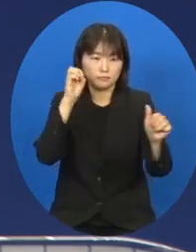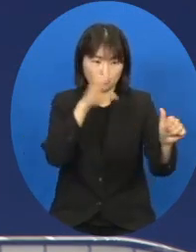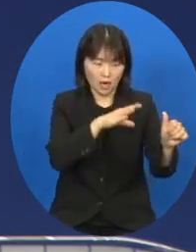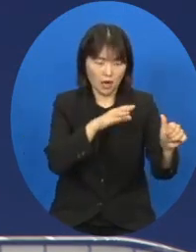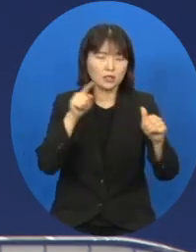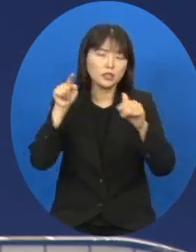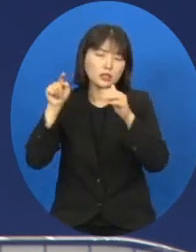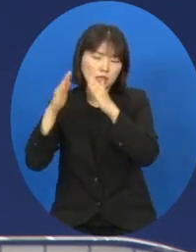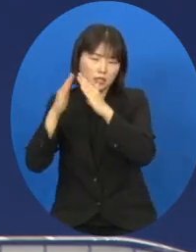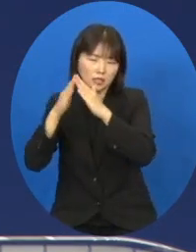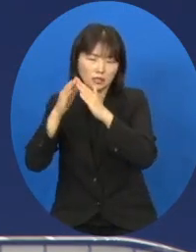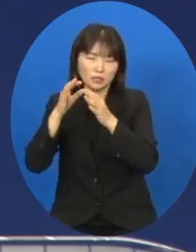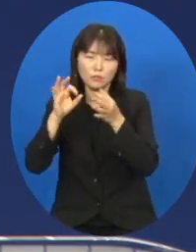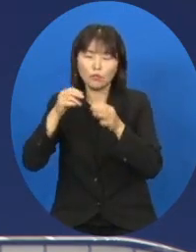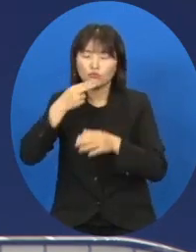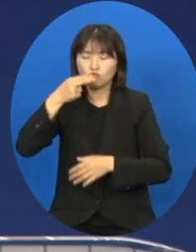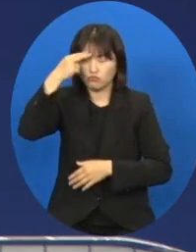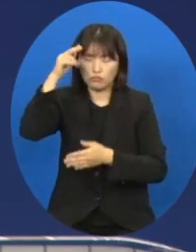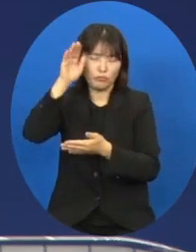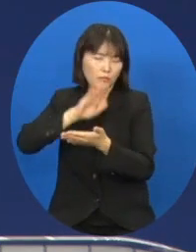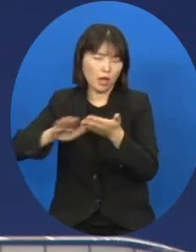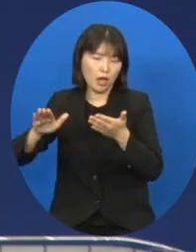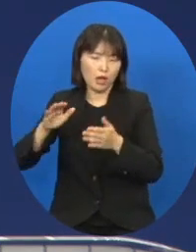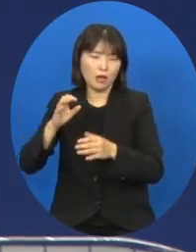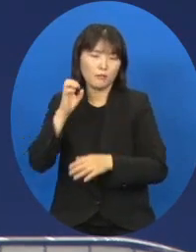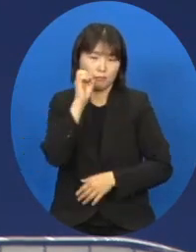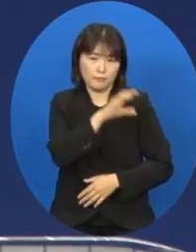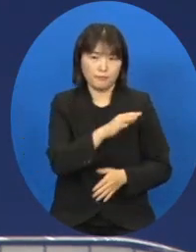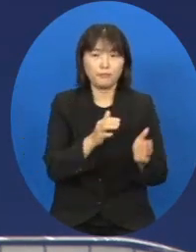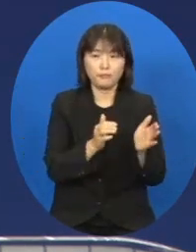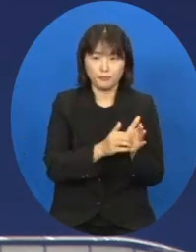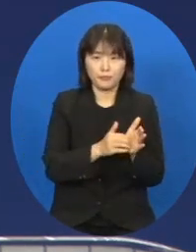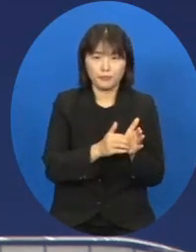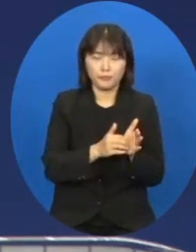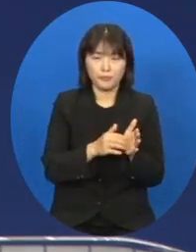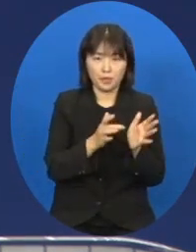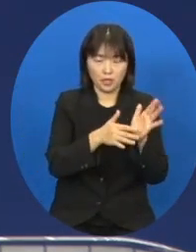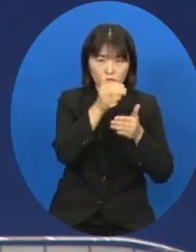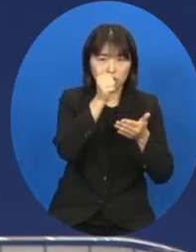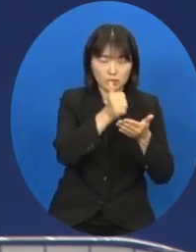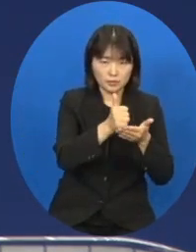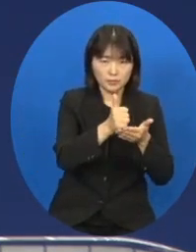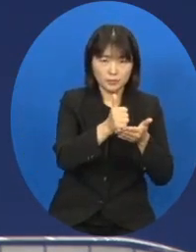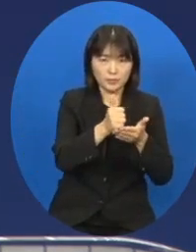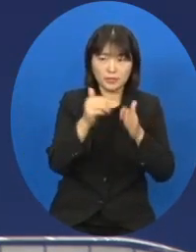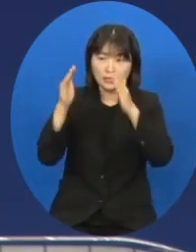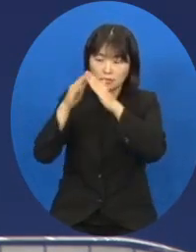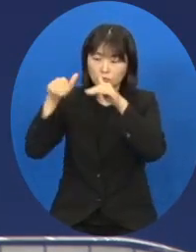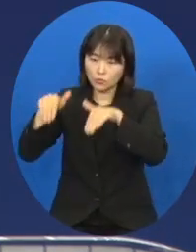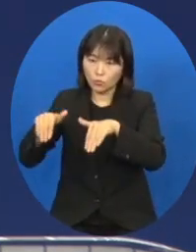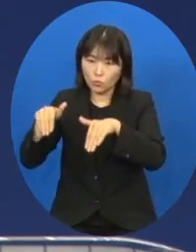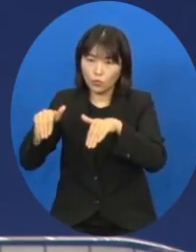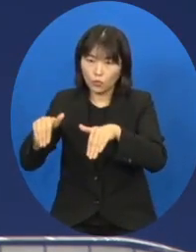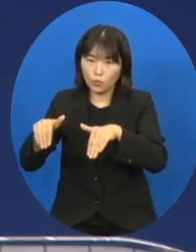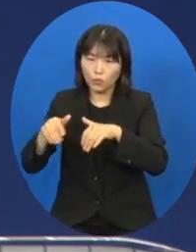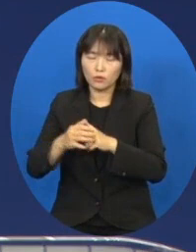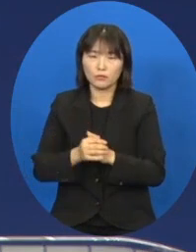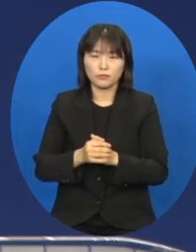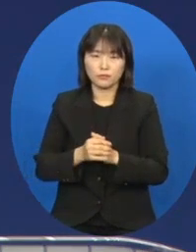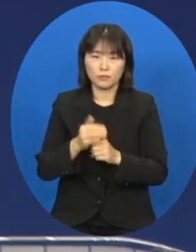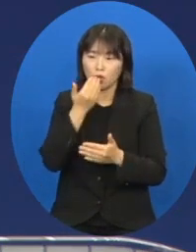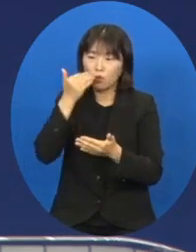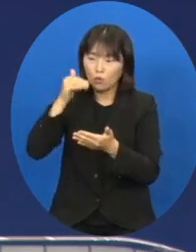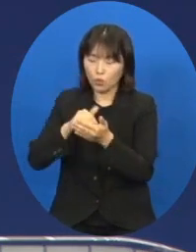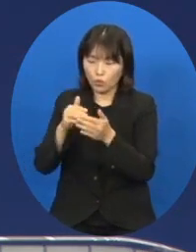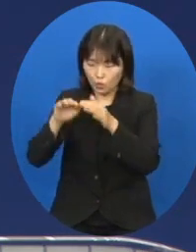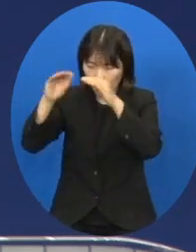포도주가 떨어졌다 하고 알려주었어요. 예수님께서 그집 종들에게 그돌